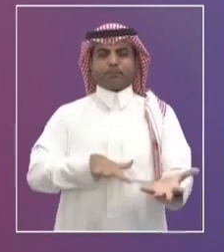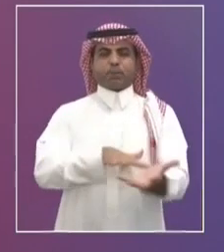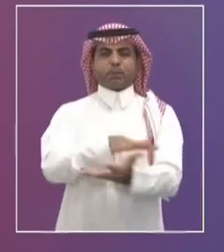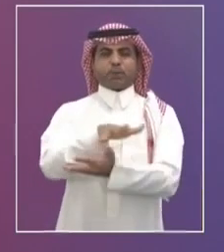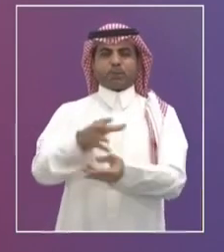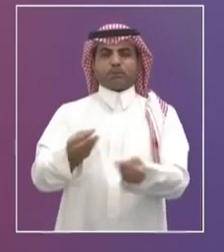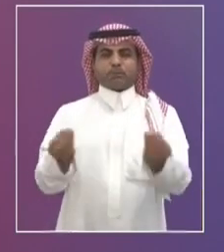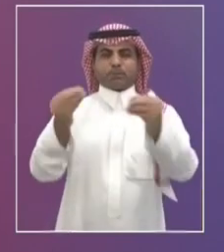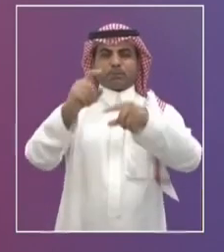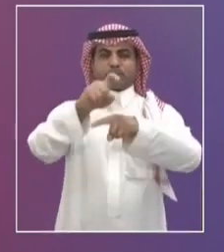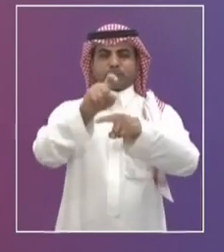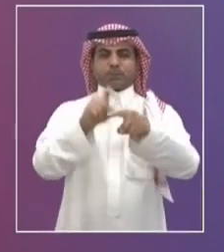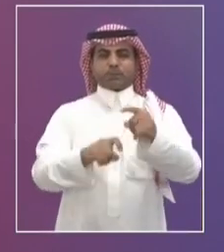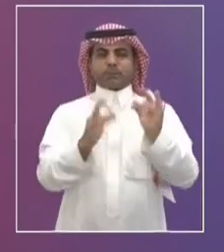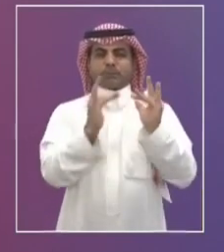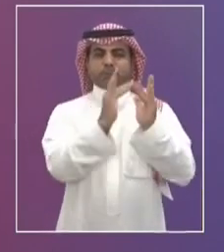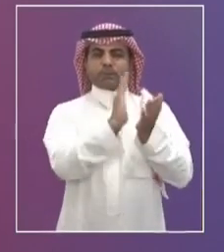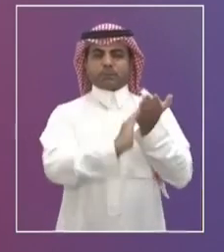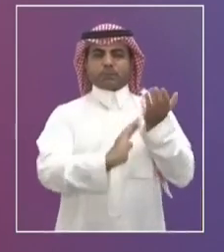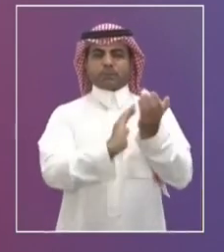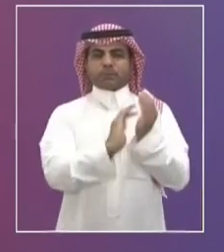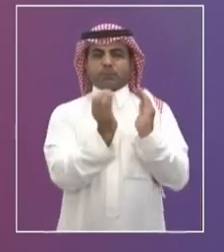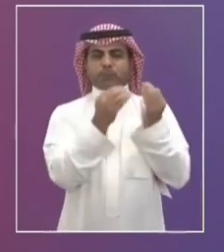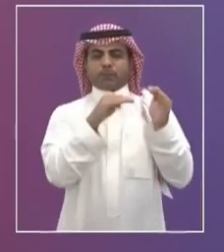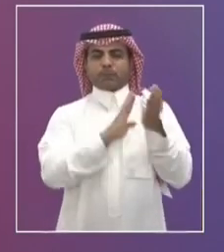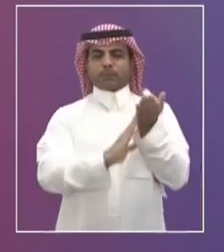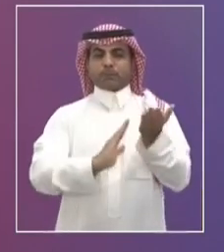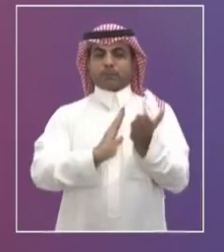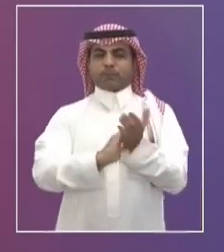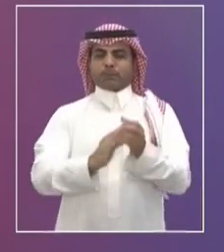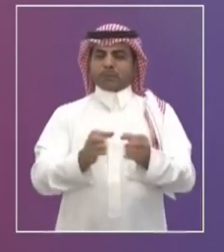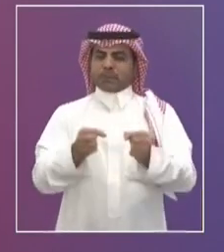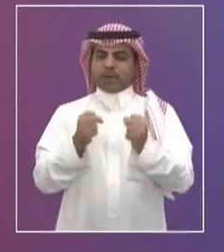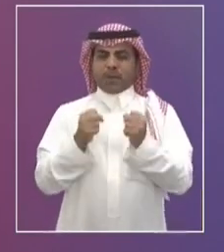نسب إشغال العنايات المركزة.